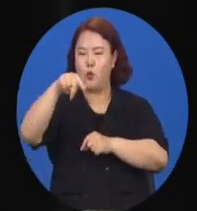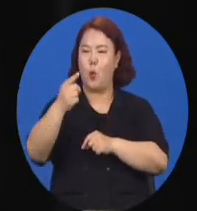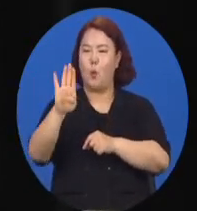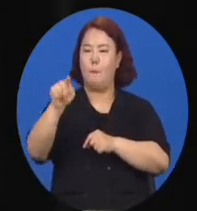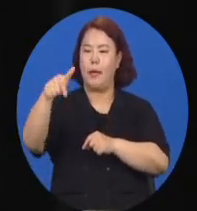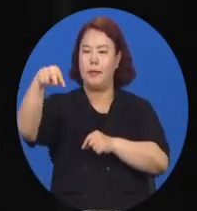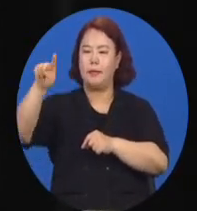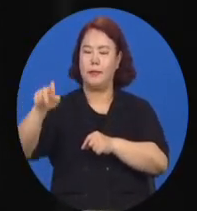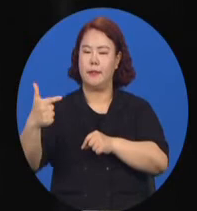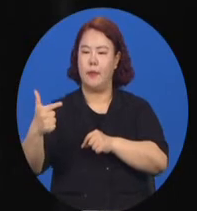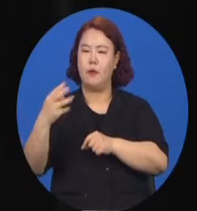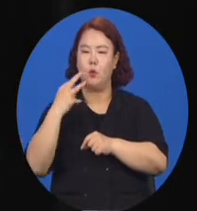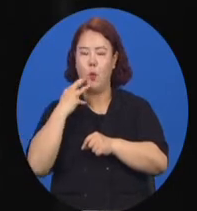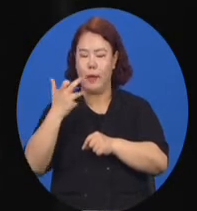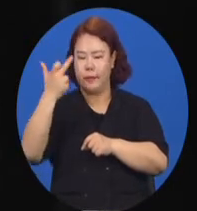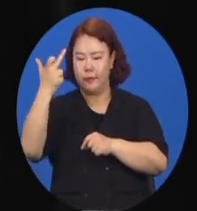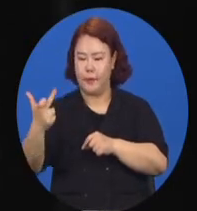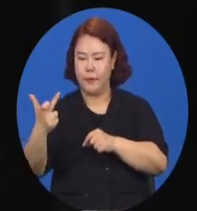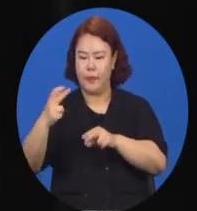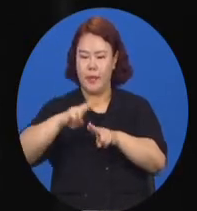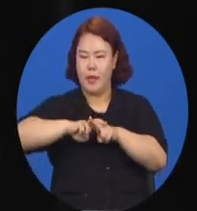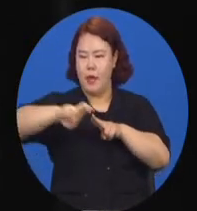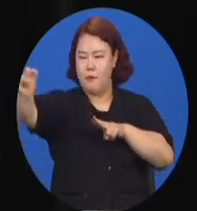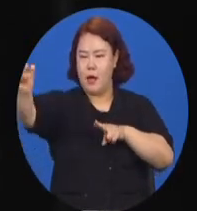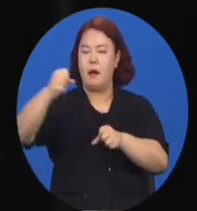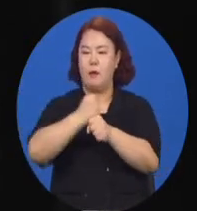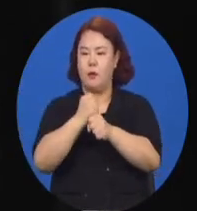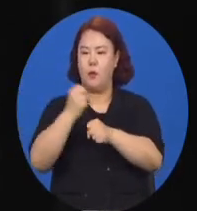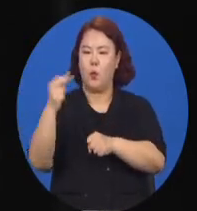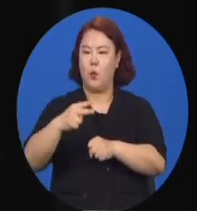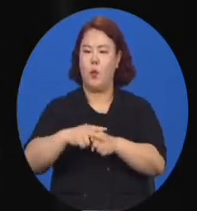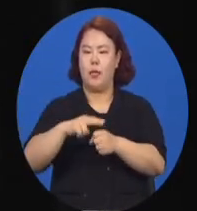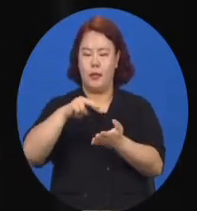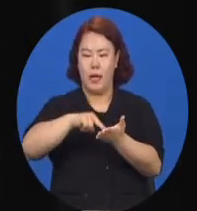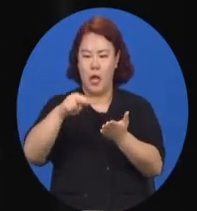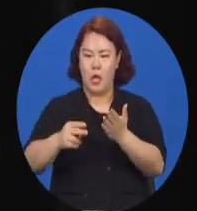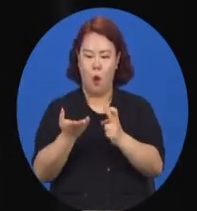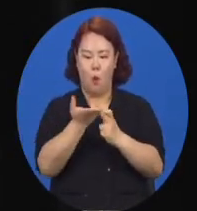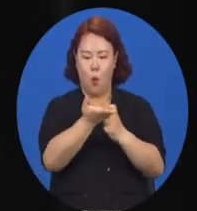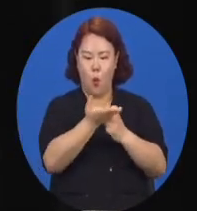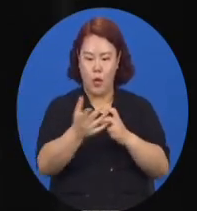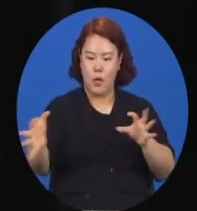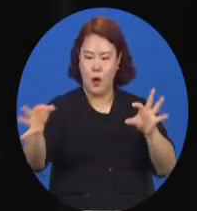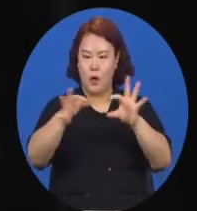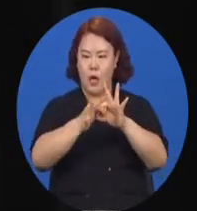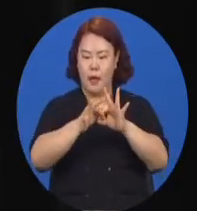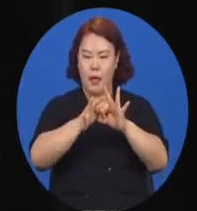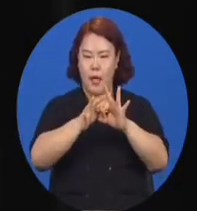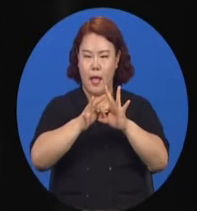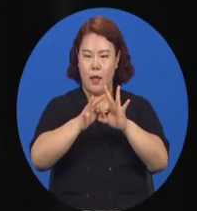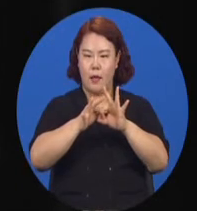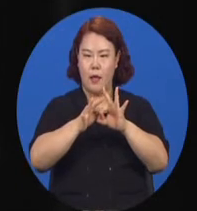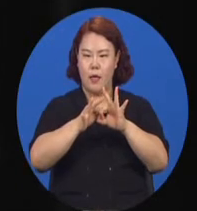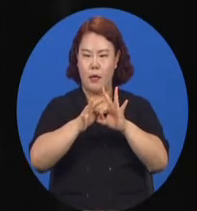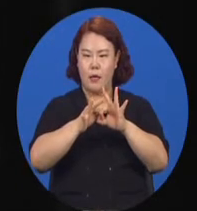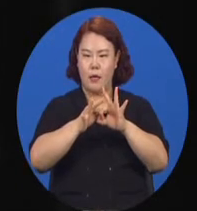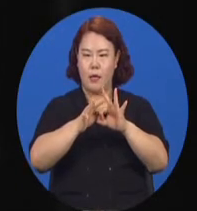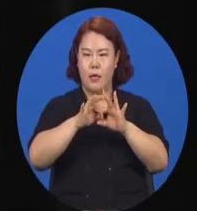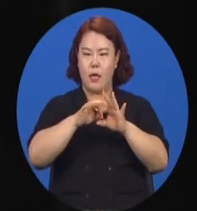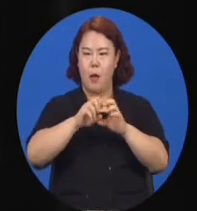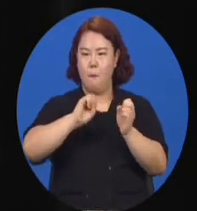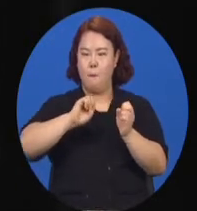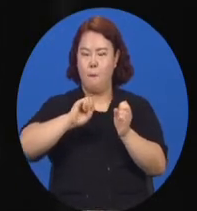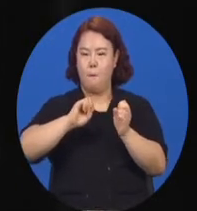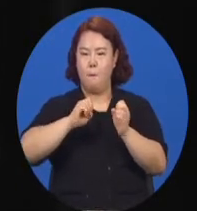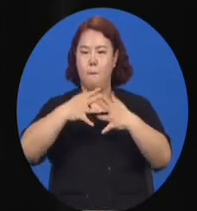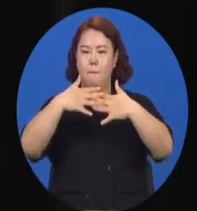또 소백산 중령에서 단양 호수를 잇는 이 폐철로 레일바이크 사업을 완성을